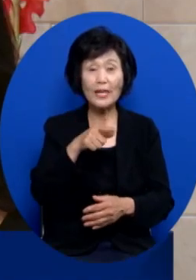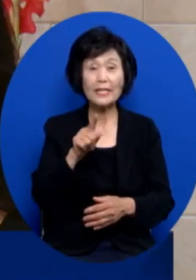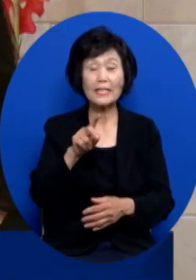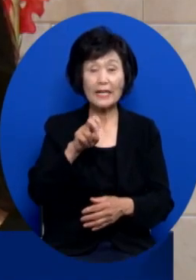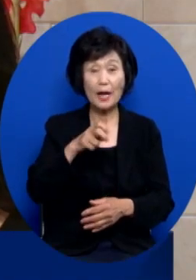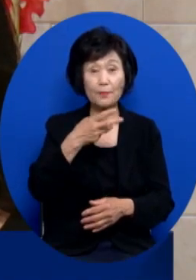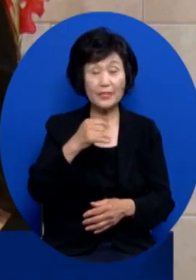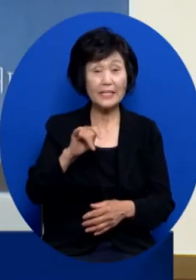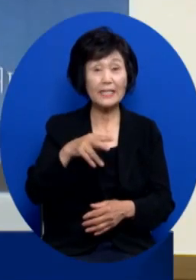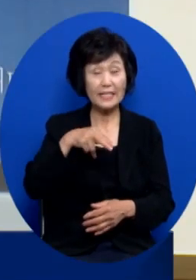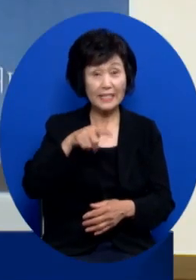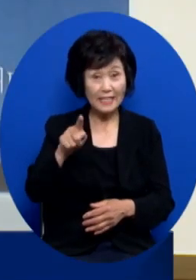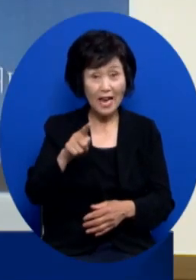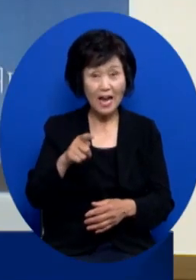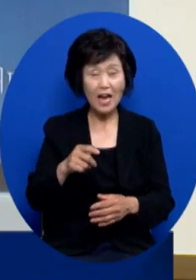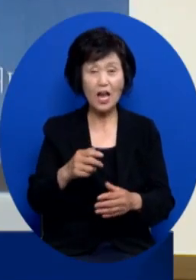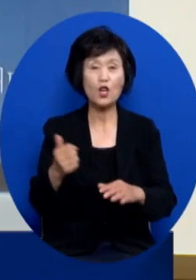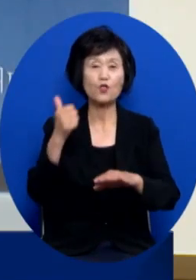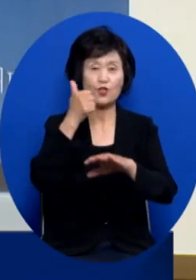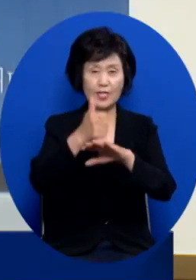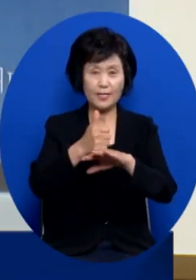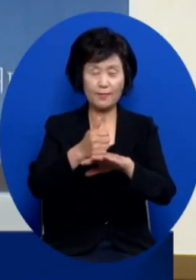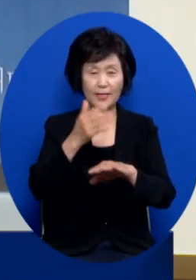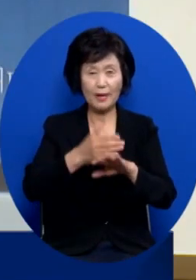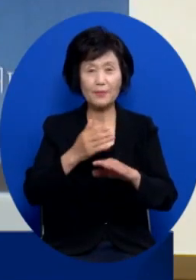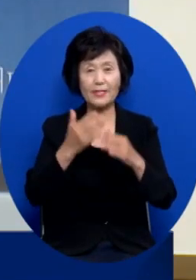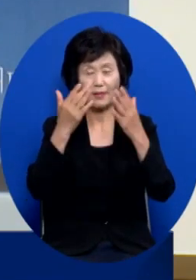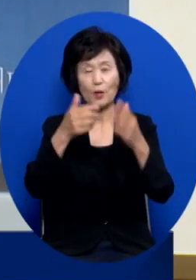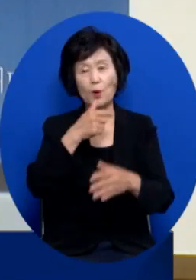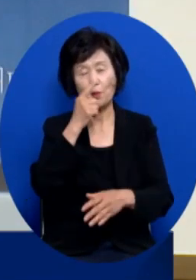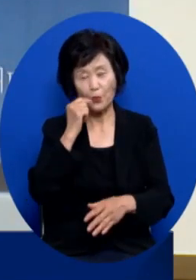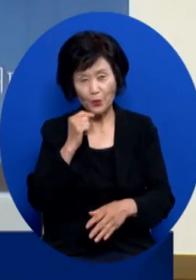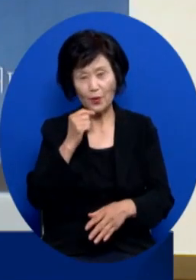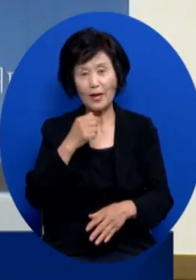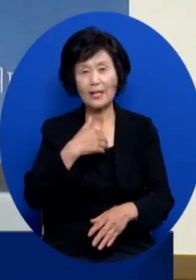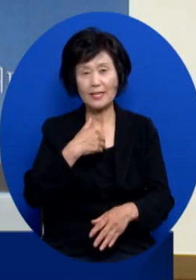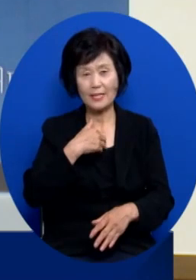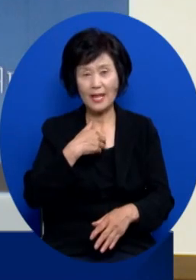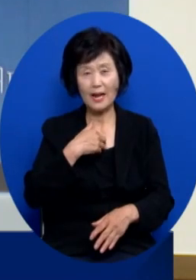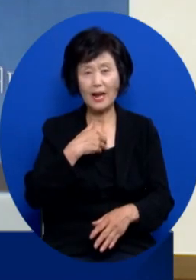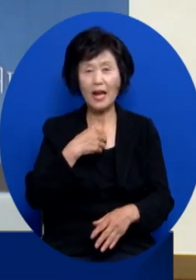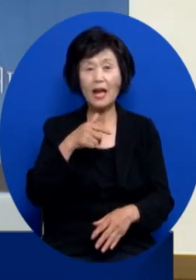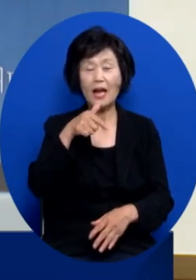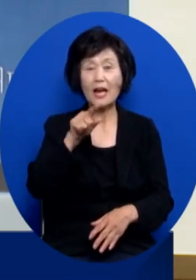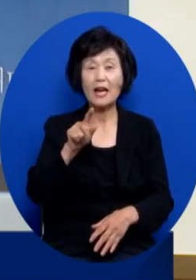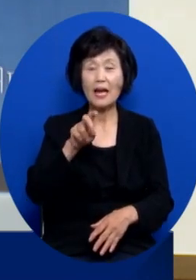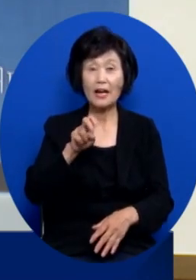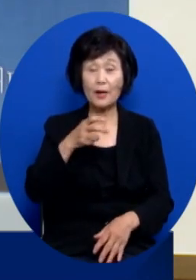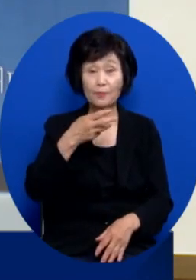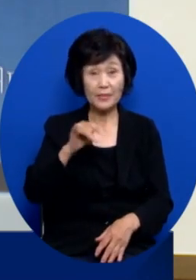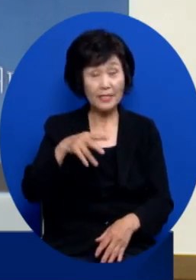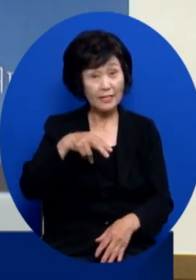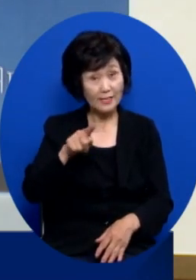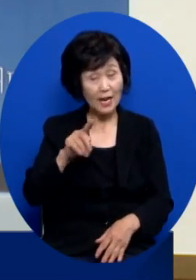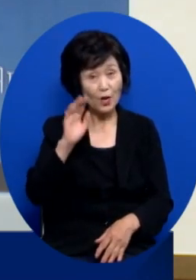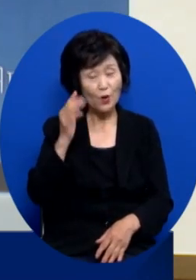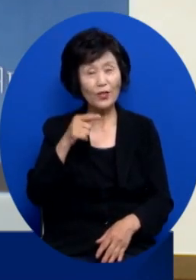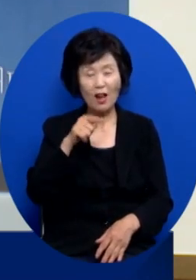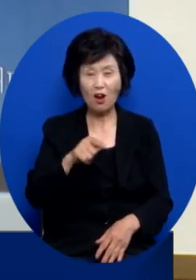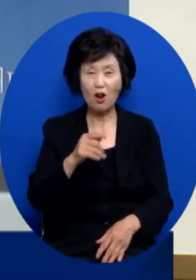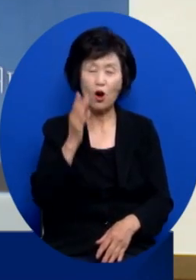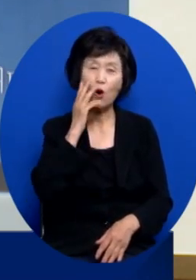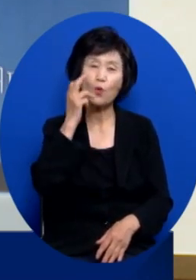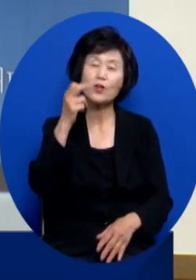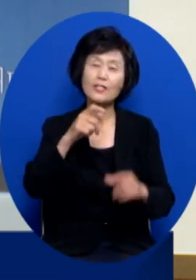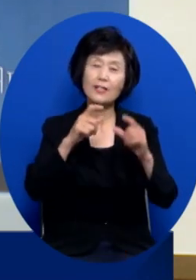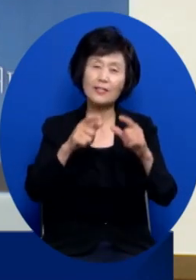부족하고 무익한 자가 감리사가 된 것은 하나님의 은혜입니다. 울산 지역의 영혼들을